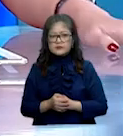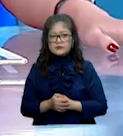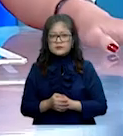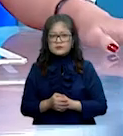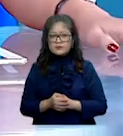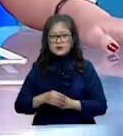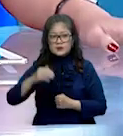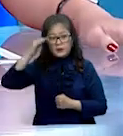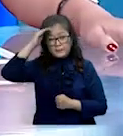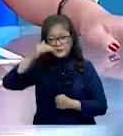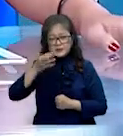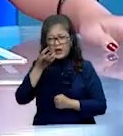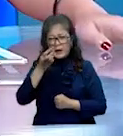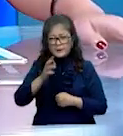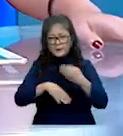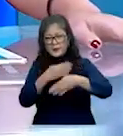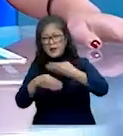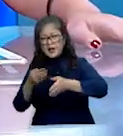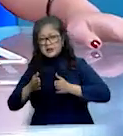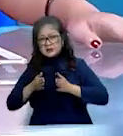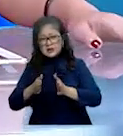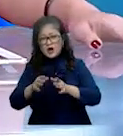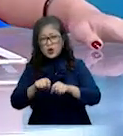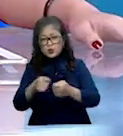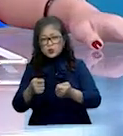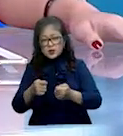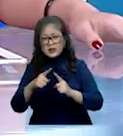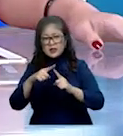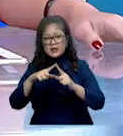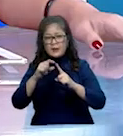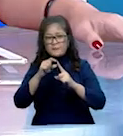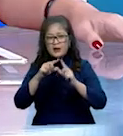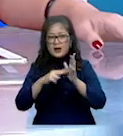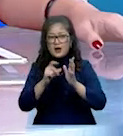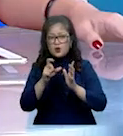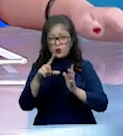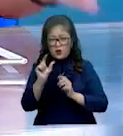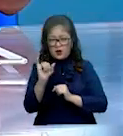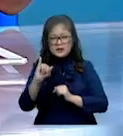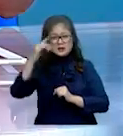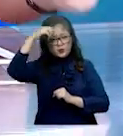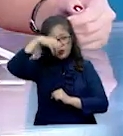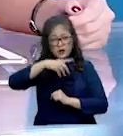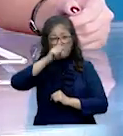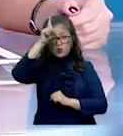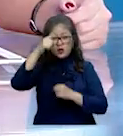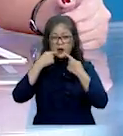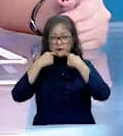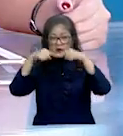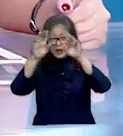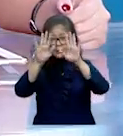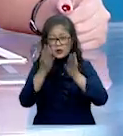Pemirsa, sebuah bus nyaris terbalik saat melintas di jalan rusak di Tapanuli Selatan, Sumatera Utara viral di media sosial. Akibat jalan rusak, tak